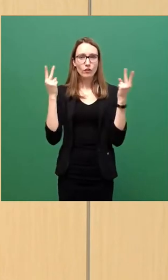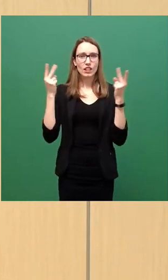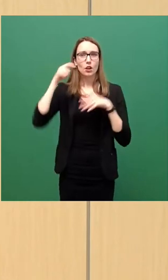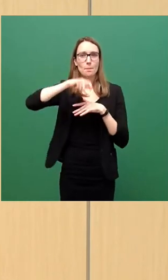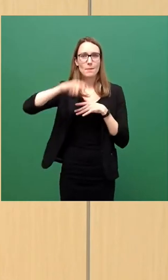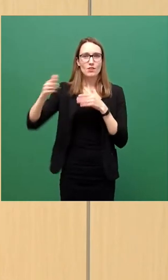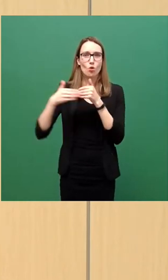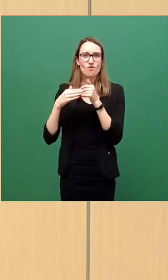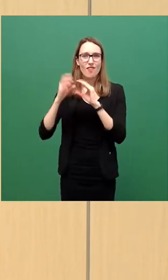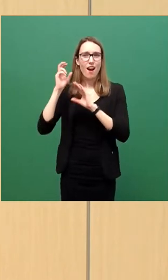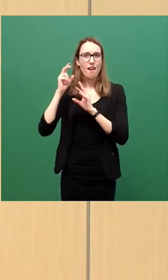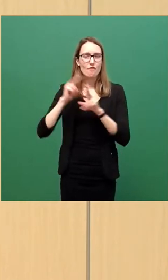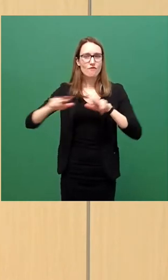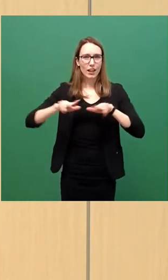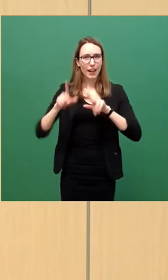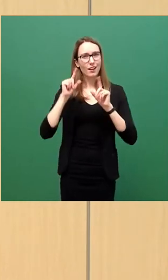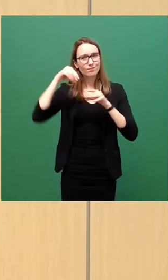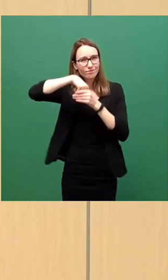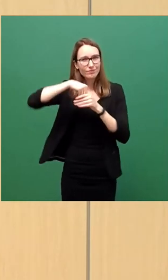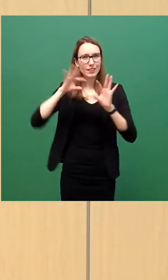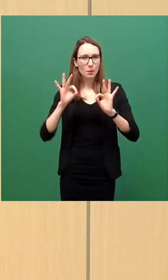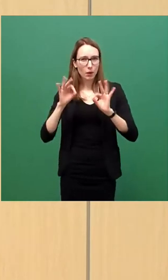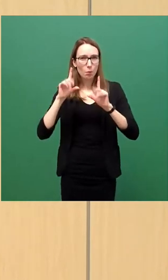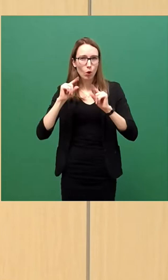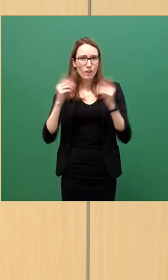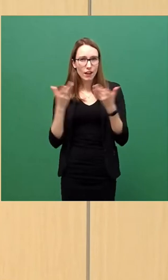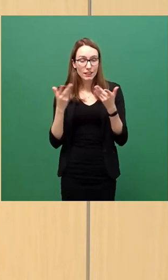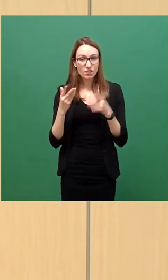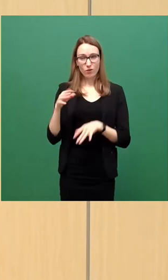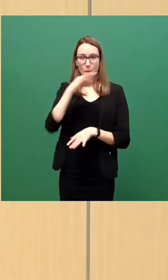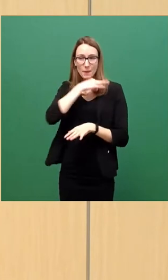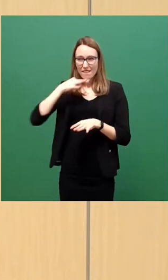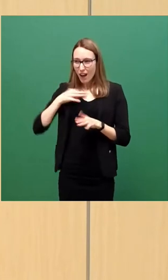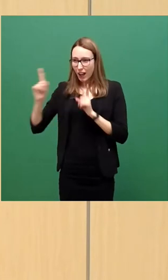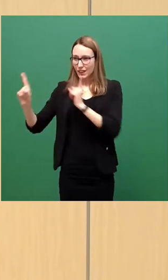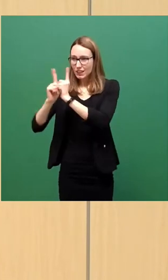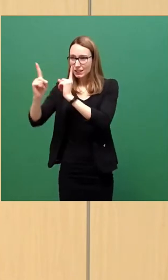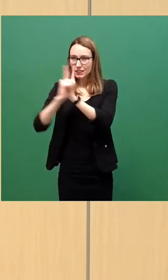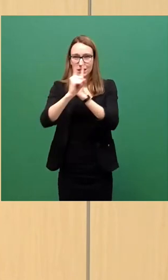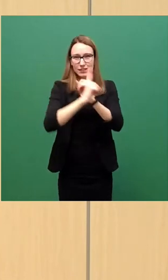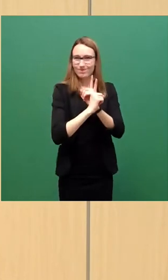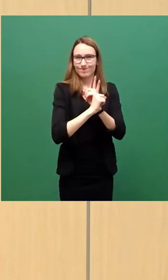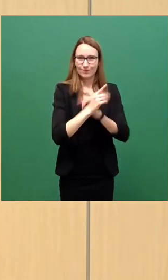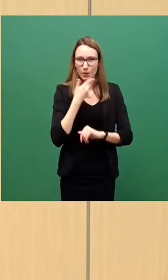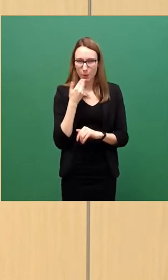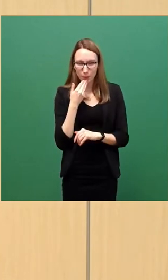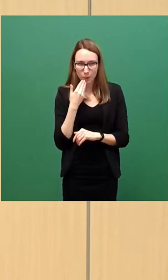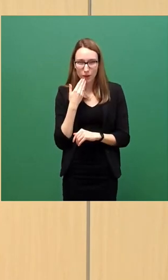bedeutet das? Das ist nicht Individualverkehr, aber On-Demand-Verkehr ist schon fast